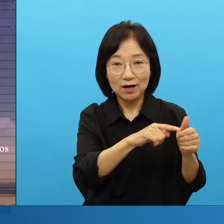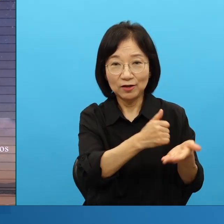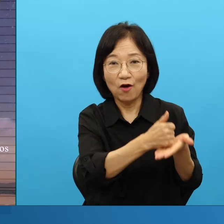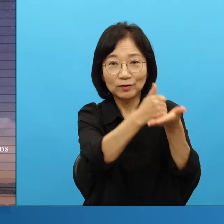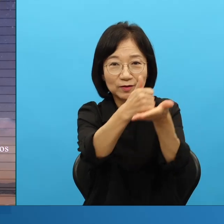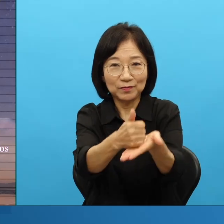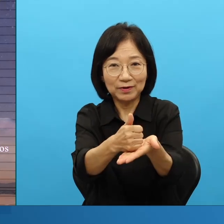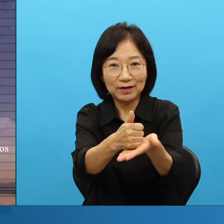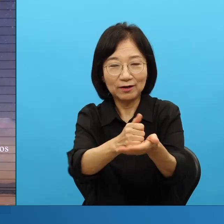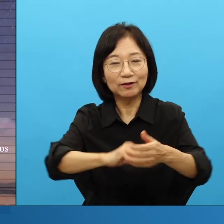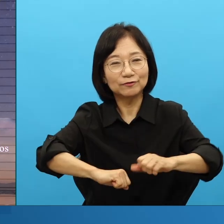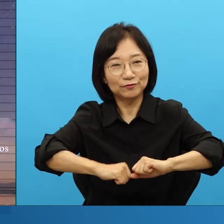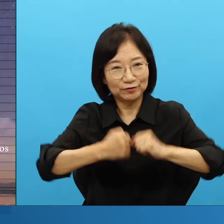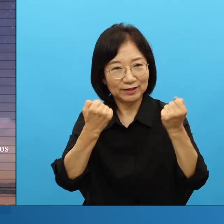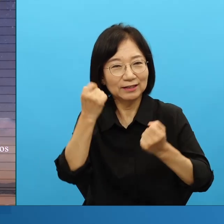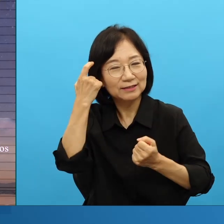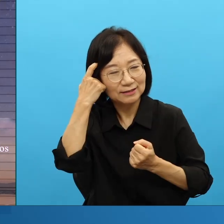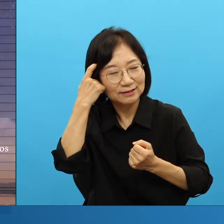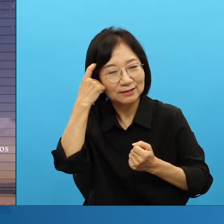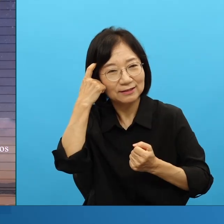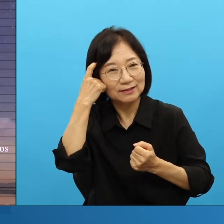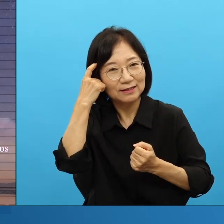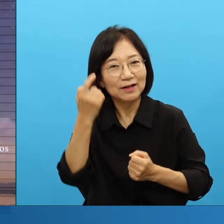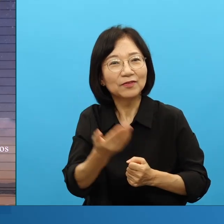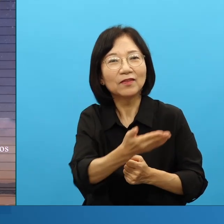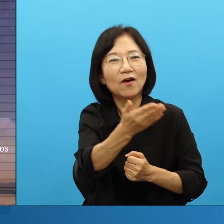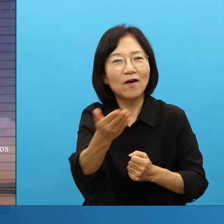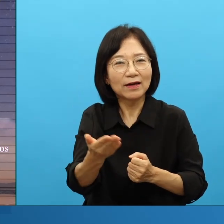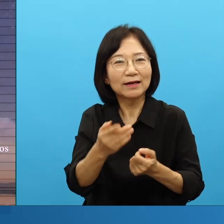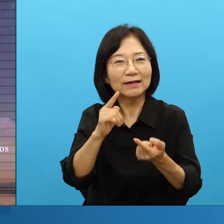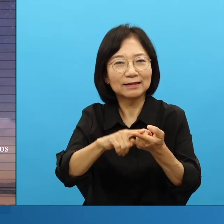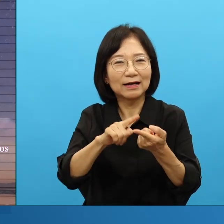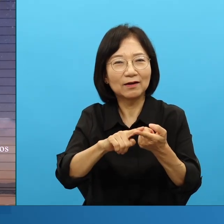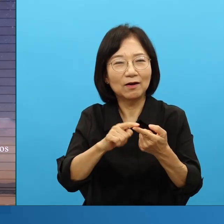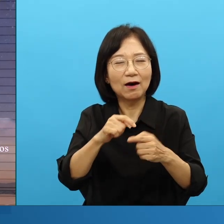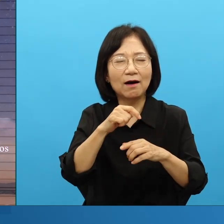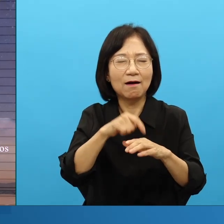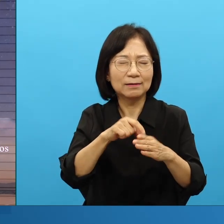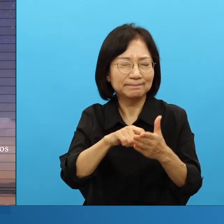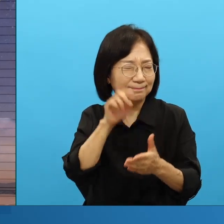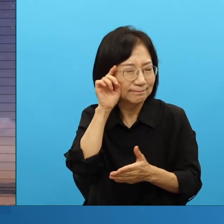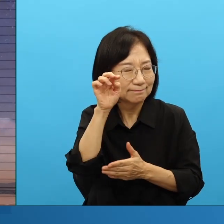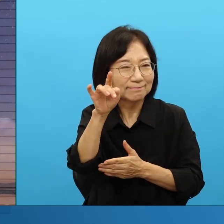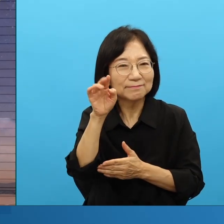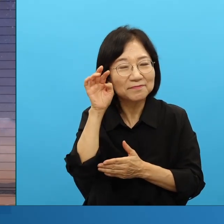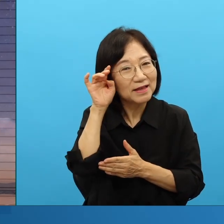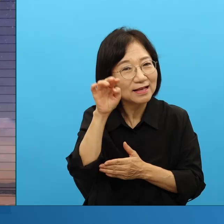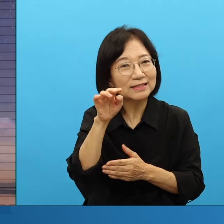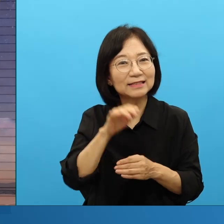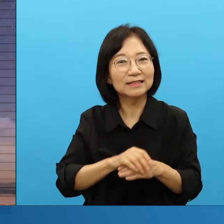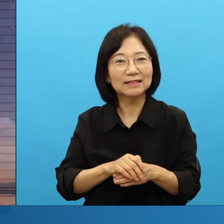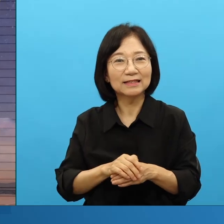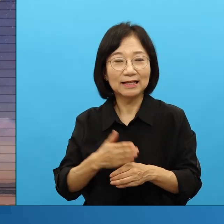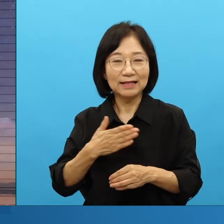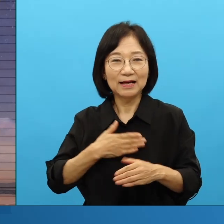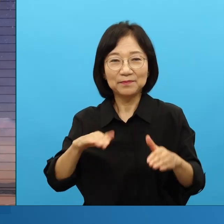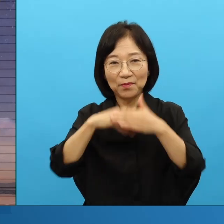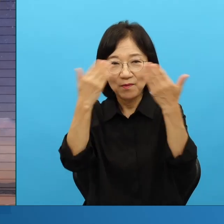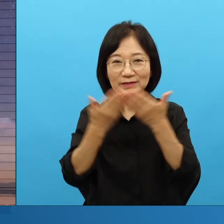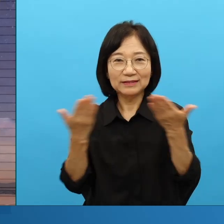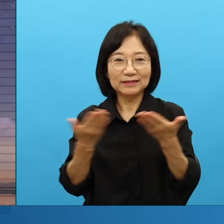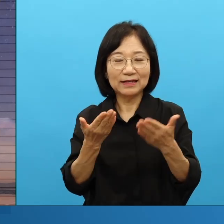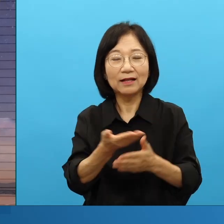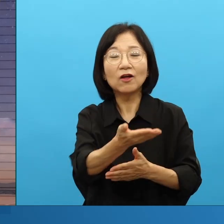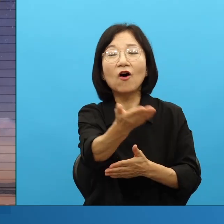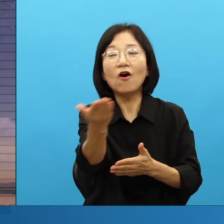영접하여 순종한 것을 생각하고 너희를 향하여 그의 심정이 더욱 깊었으니 내가 범사에